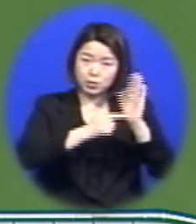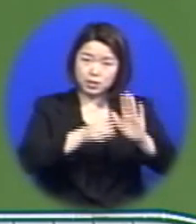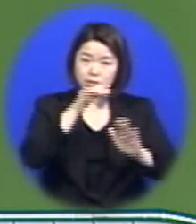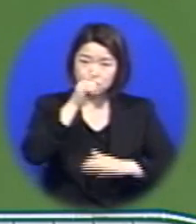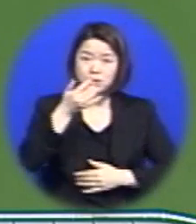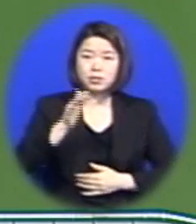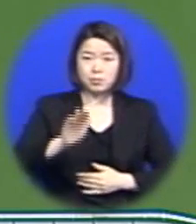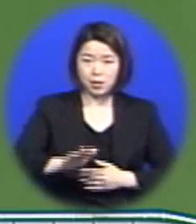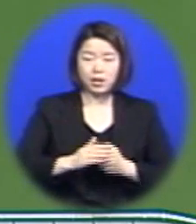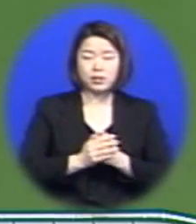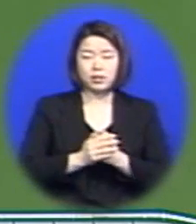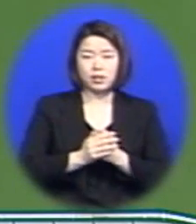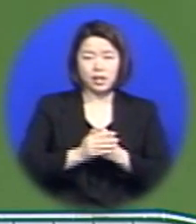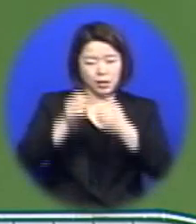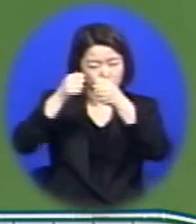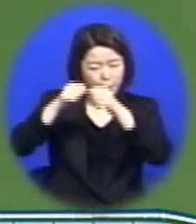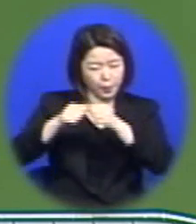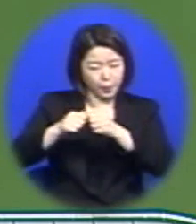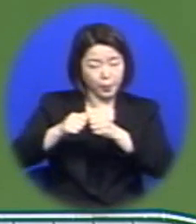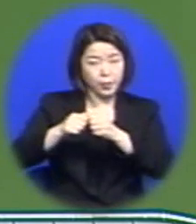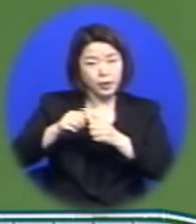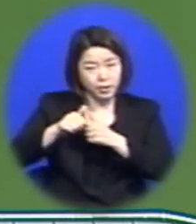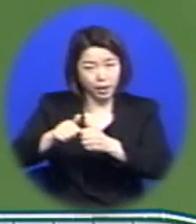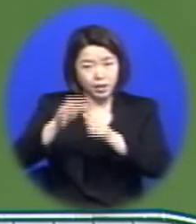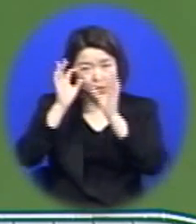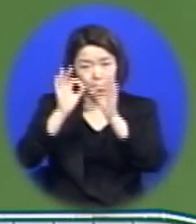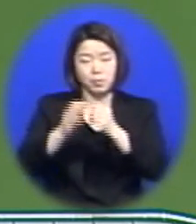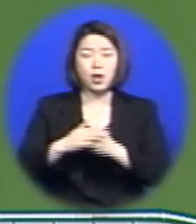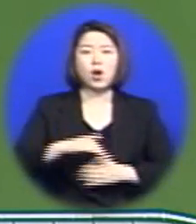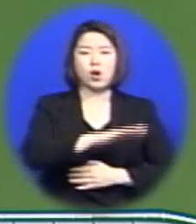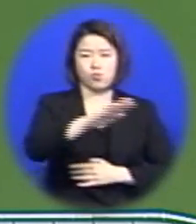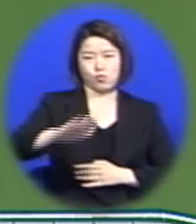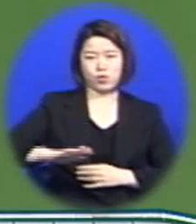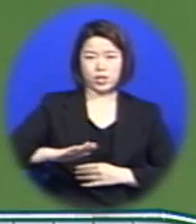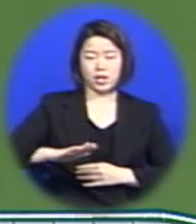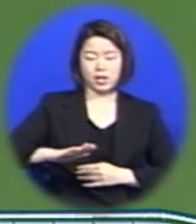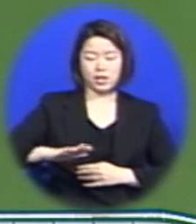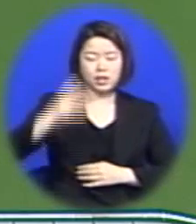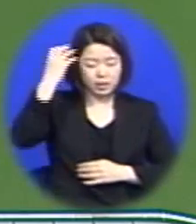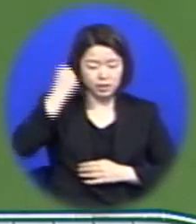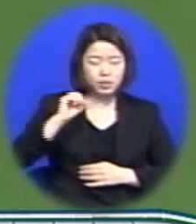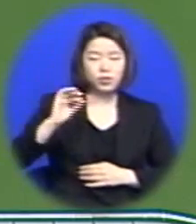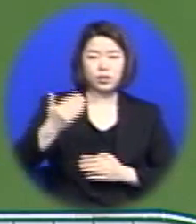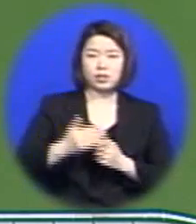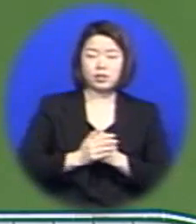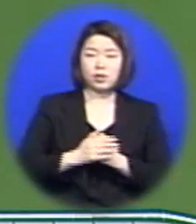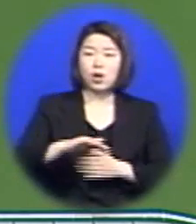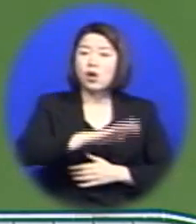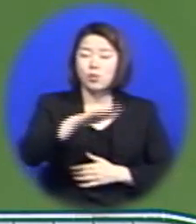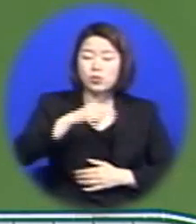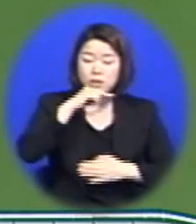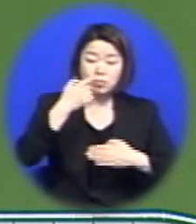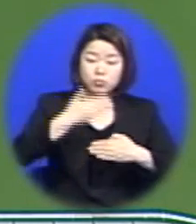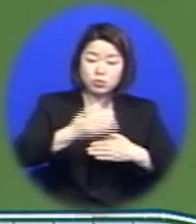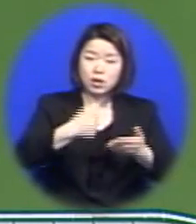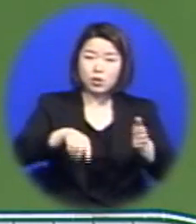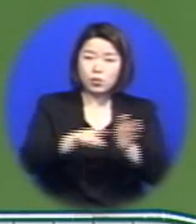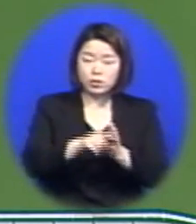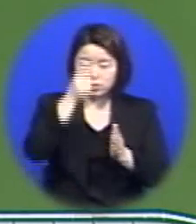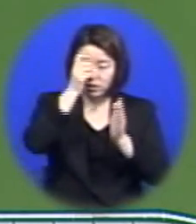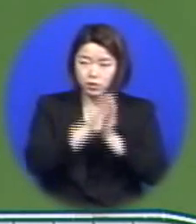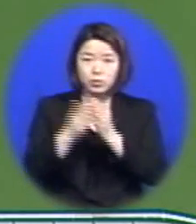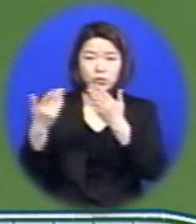했지만 엄밀히 말하면 우리가 기억하는 거예요 우리가 북한을 위해서 기도합니다